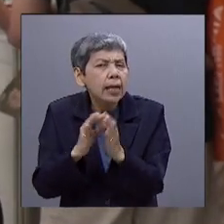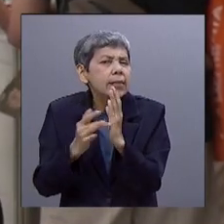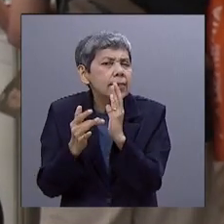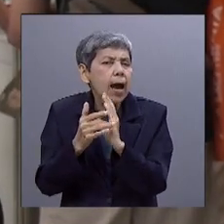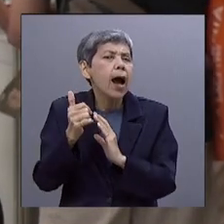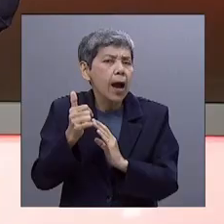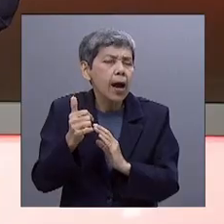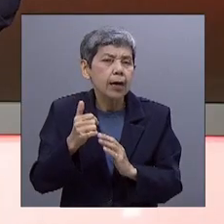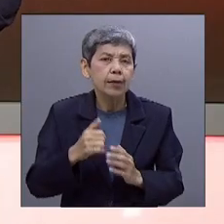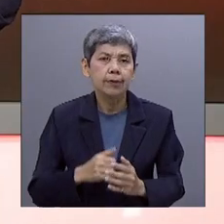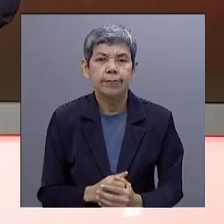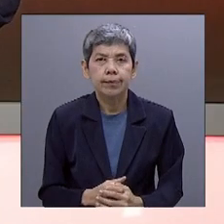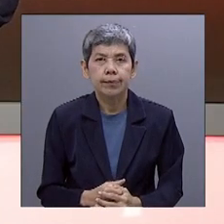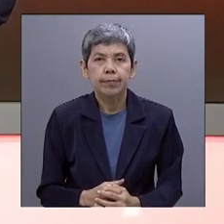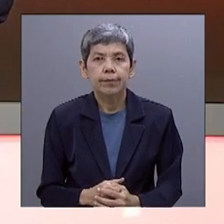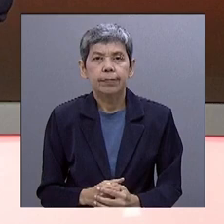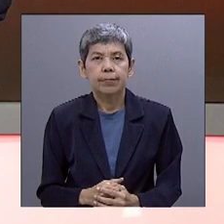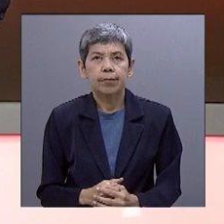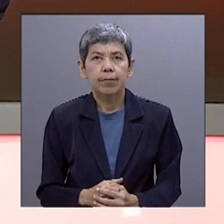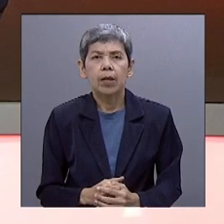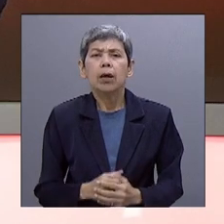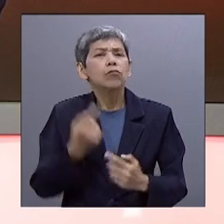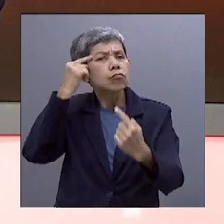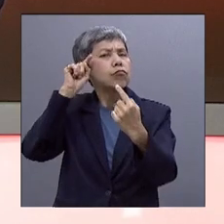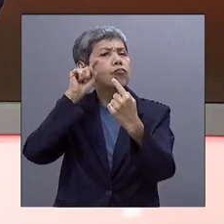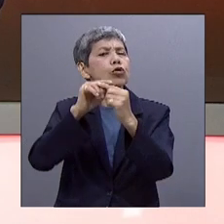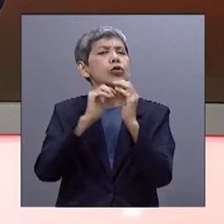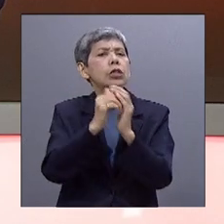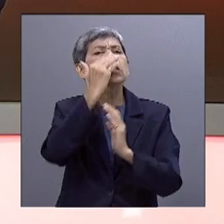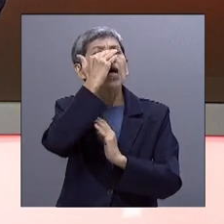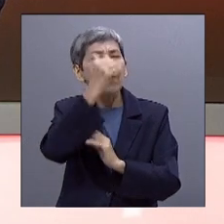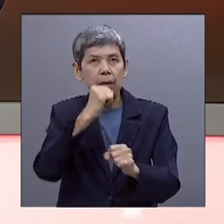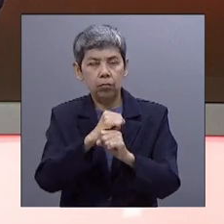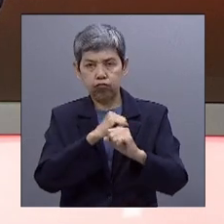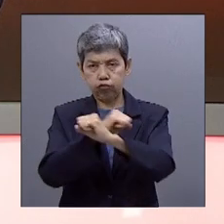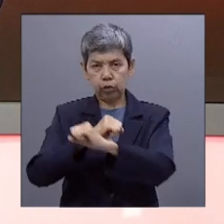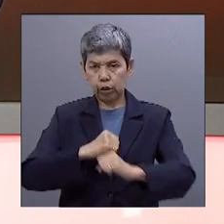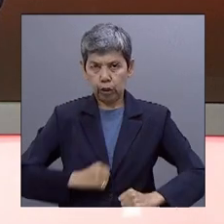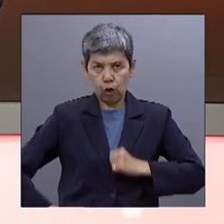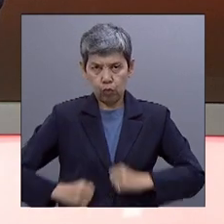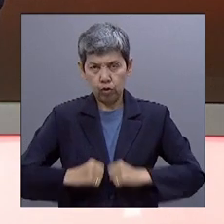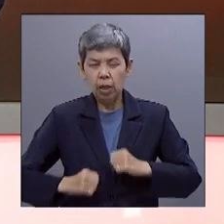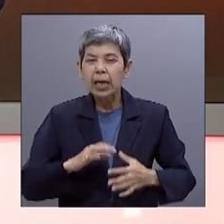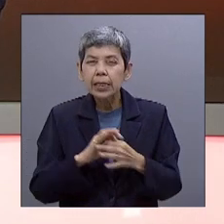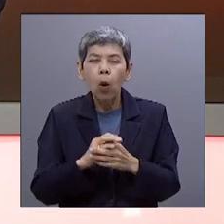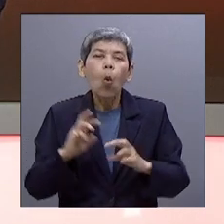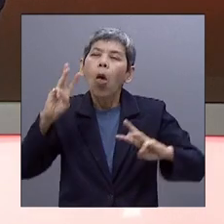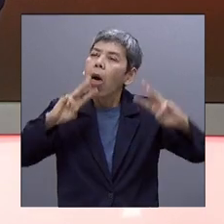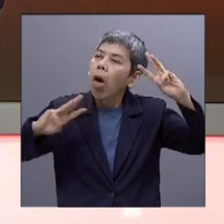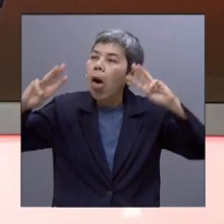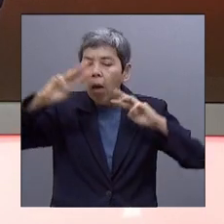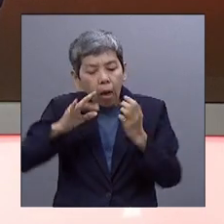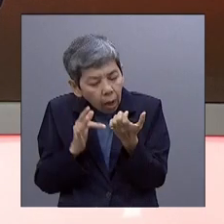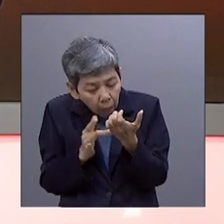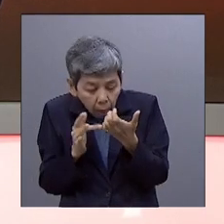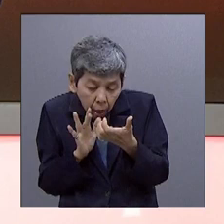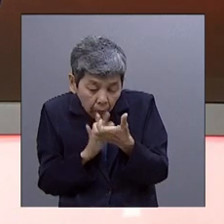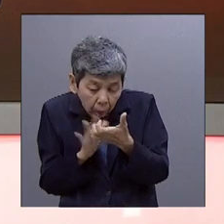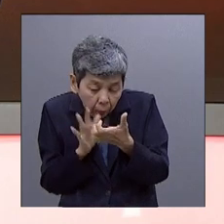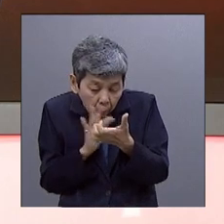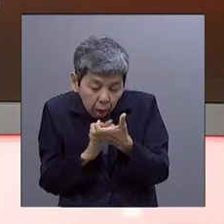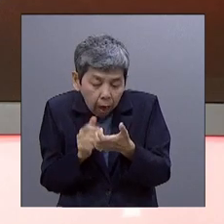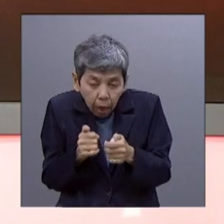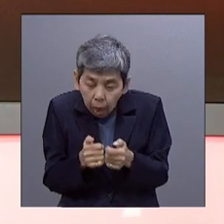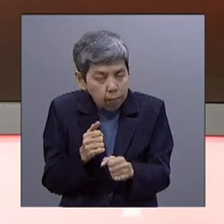ค่ะเป้าหมายหลักของทางการจริงคือการควบคุมเยาวชนไม่ให้ใช้เวลาอยู่ในโลกอินเทอร์เน็ตหรือว่าเล่นเกมมาก